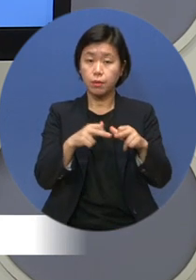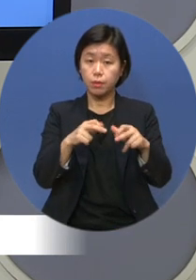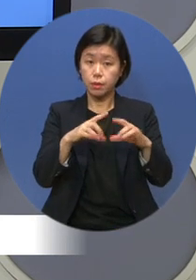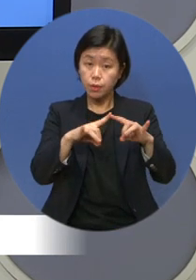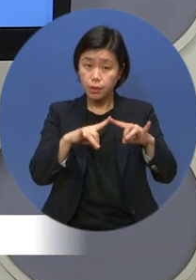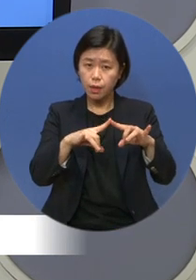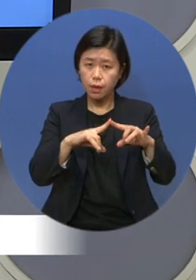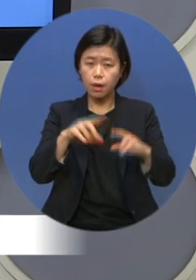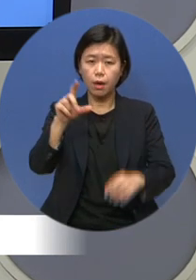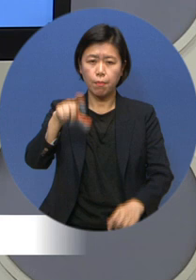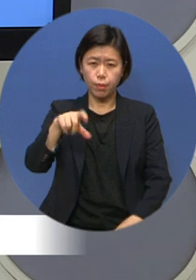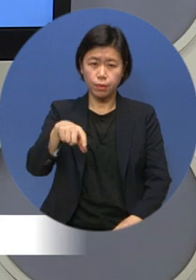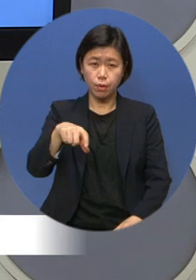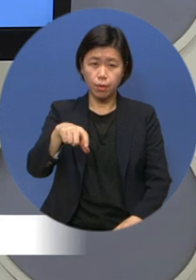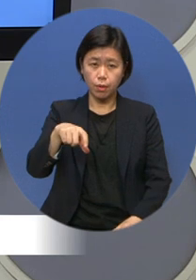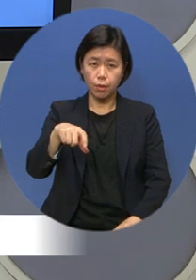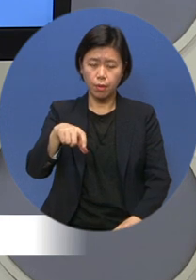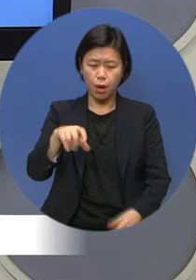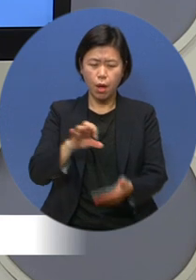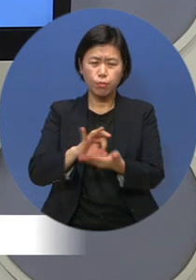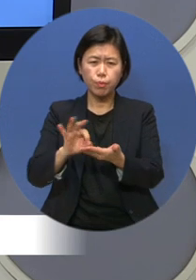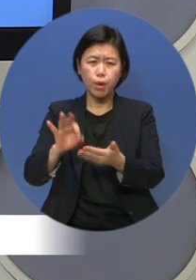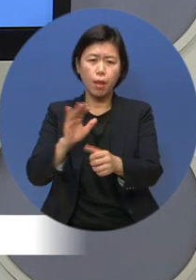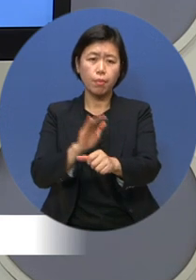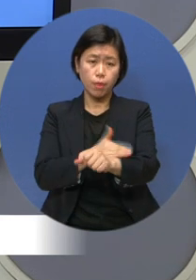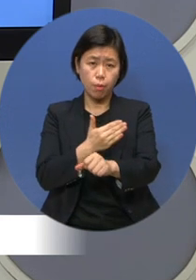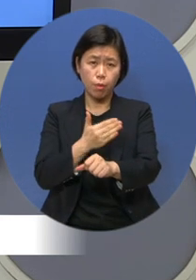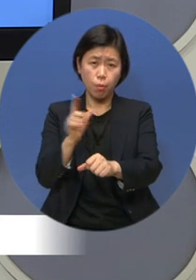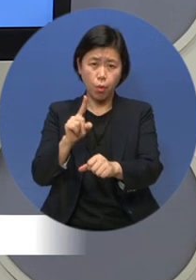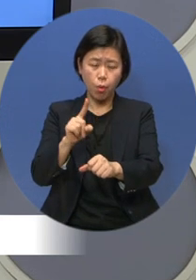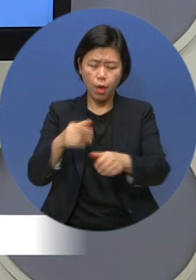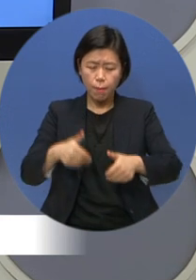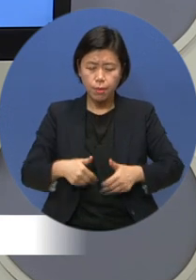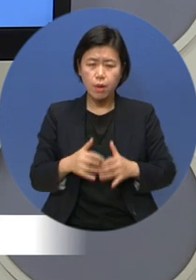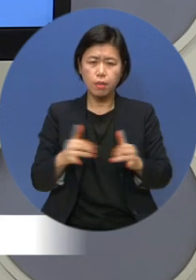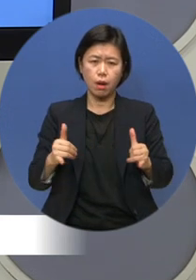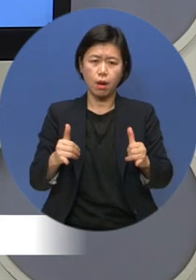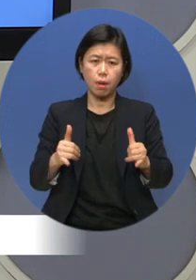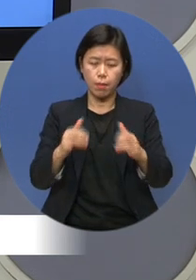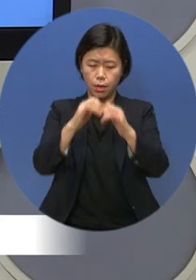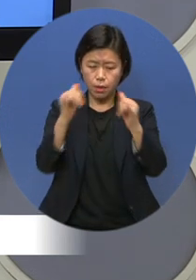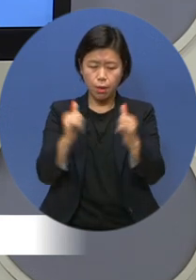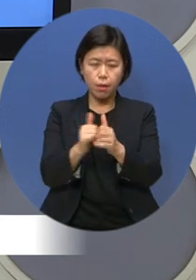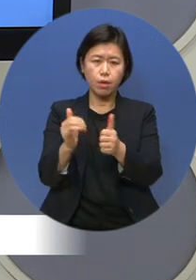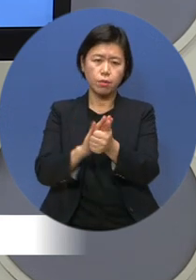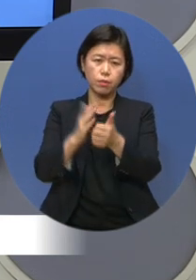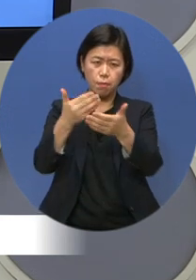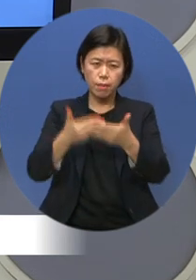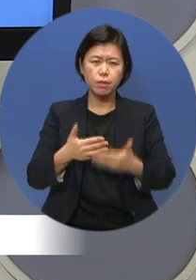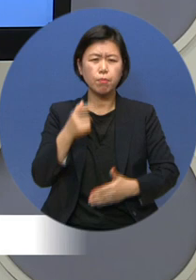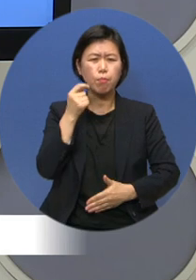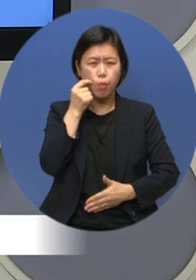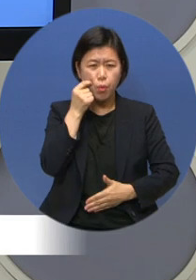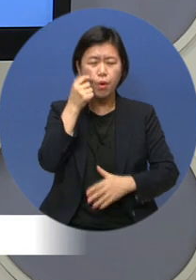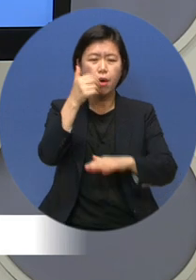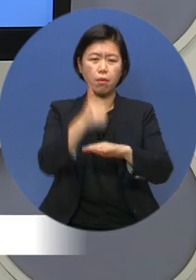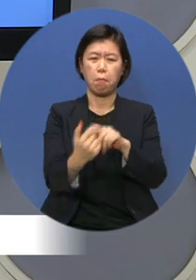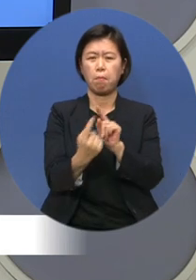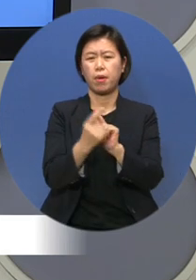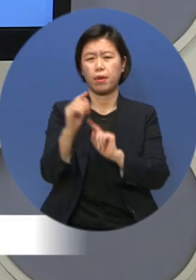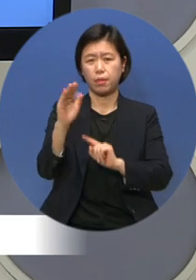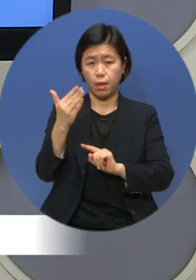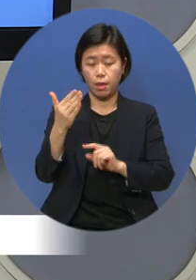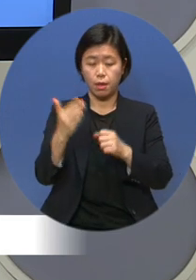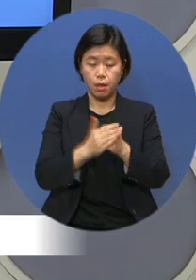결국 서비스가 절실한 사람들에게 돌아갈 것이라며 전자바우처 시스템의 기능과 점검 활동